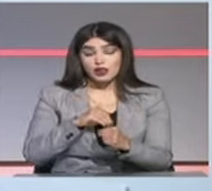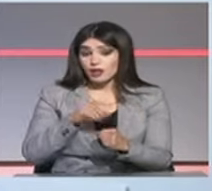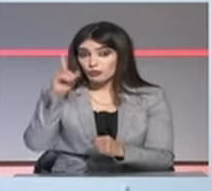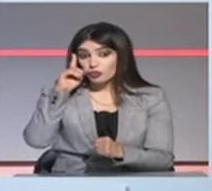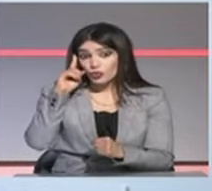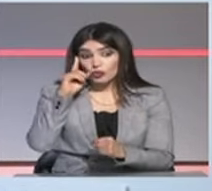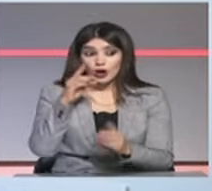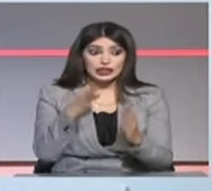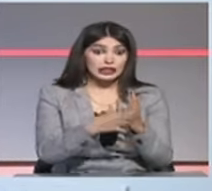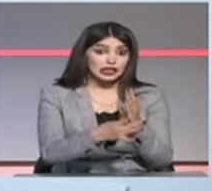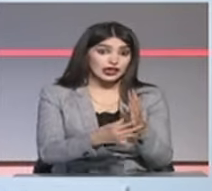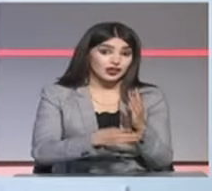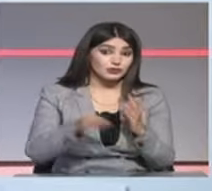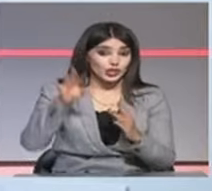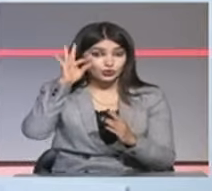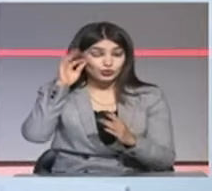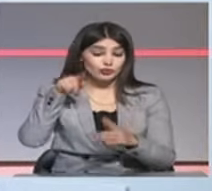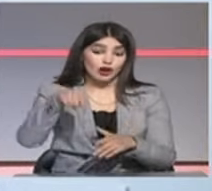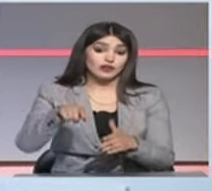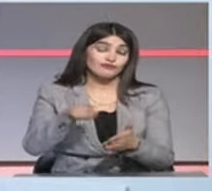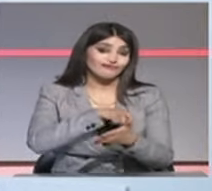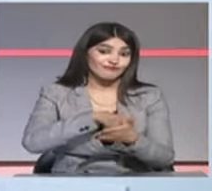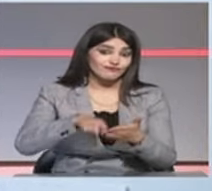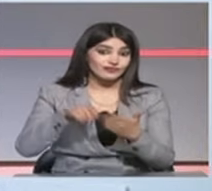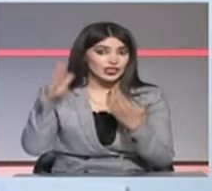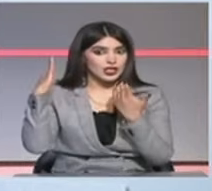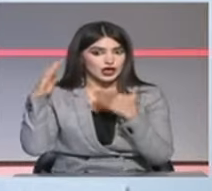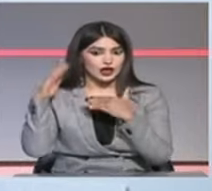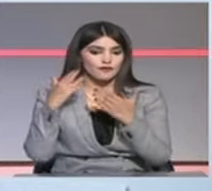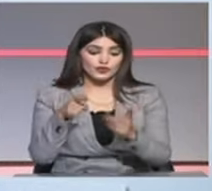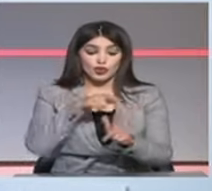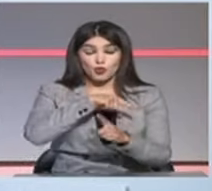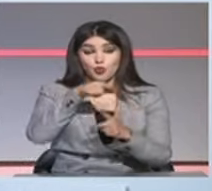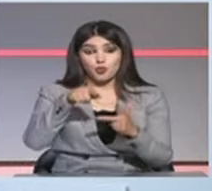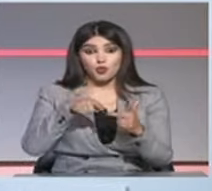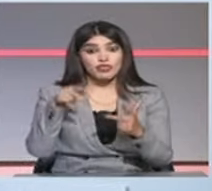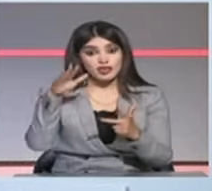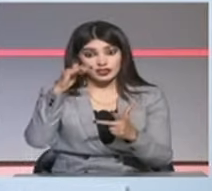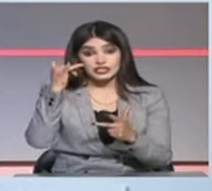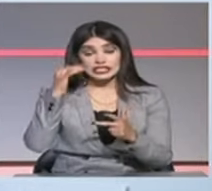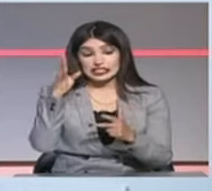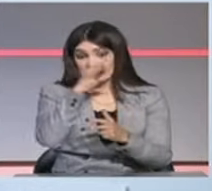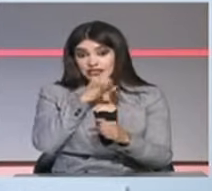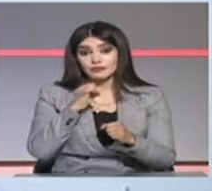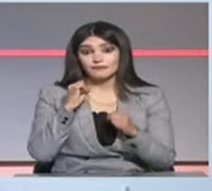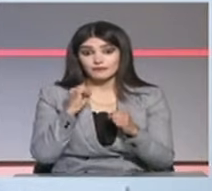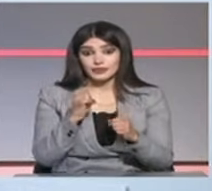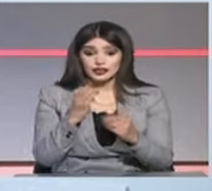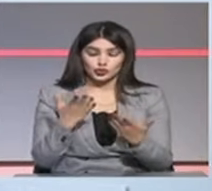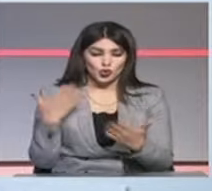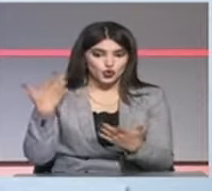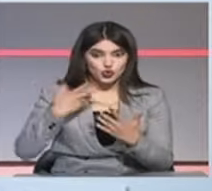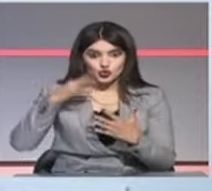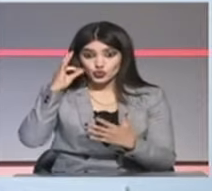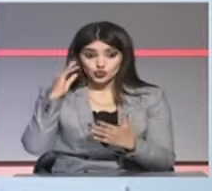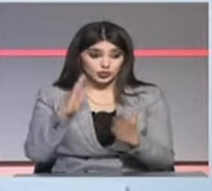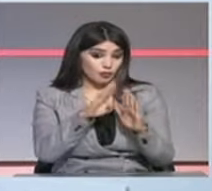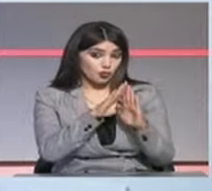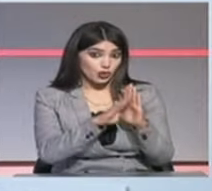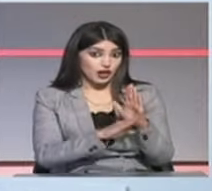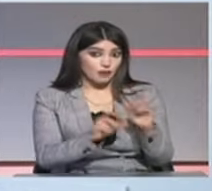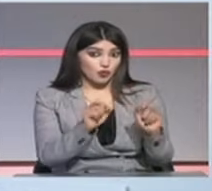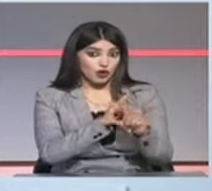مستحقه الدين وخاصه الدين الخارجي في هذه الاشهر الصعبه والى حد الان تونس ليس لديها برنامج